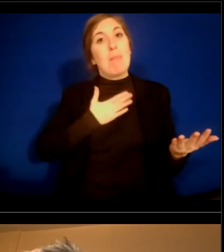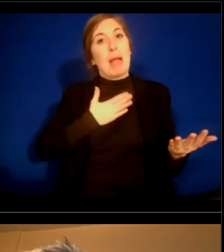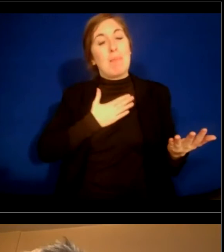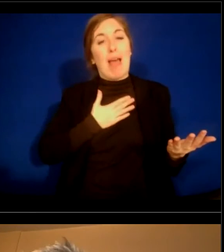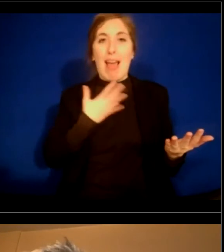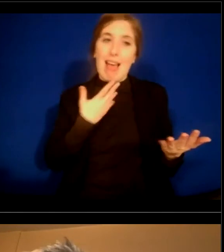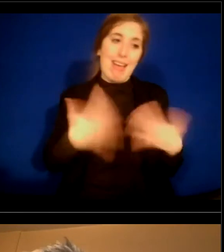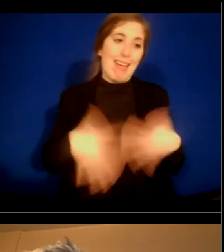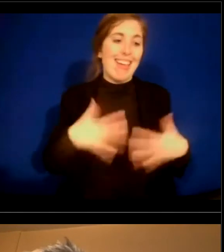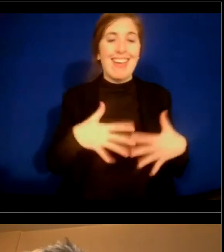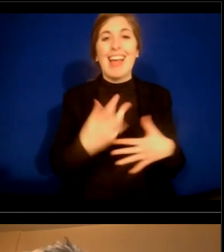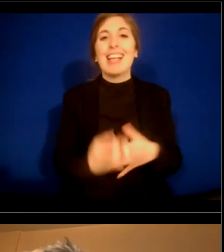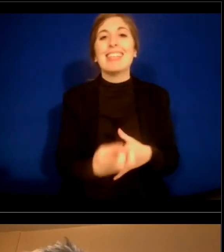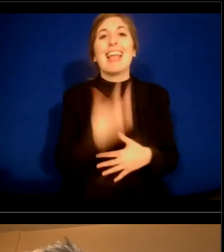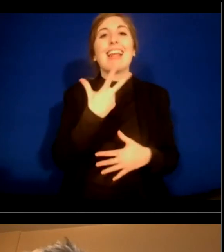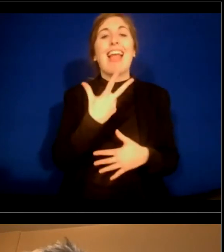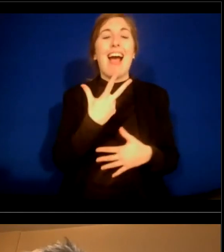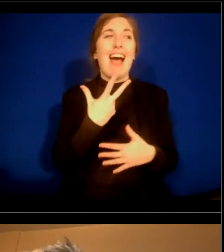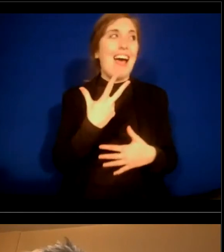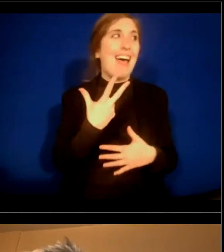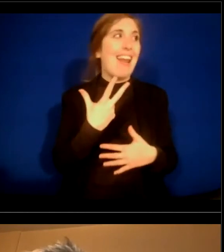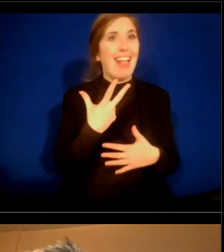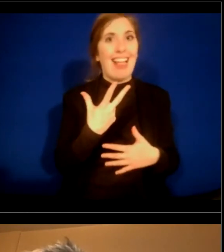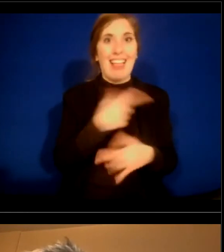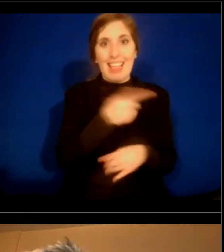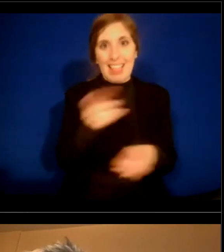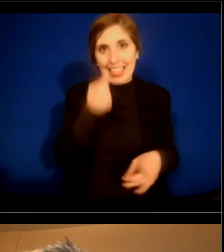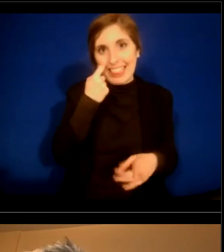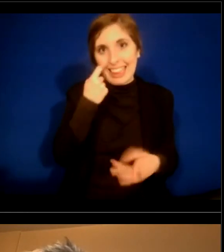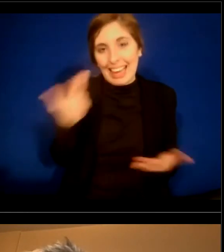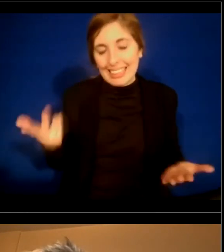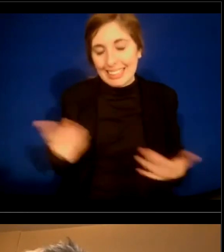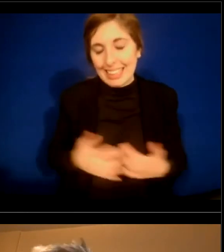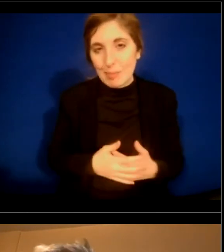credo di aver detto più o meno, insomma, Mariella, anche tu se vuoi aggiungere.